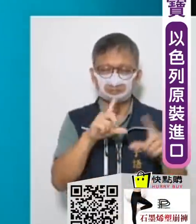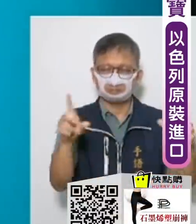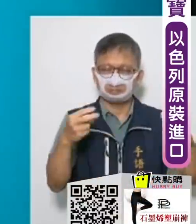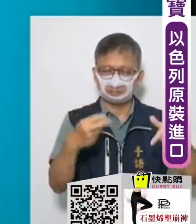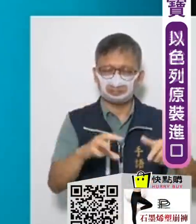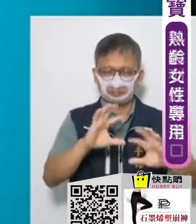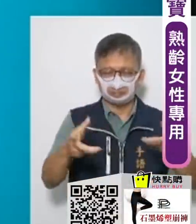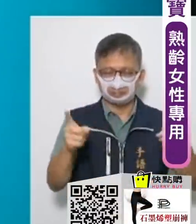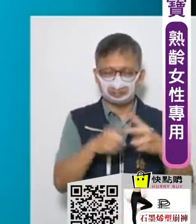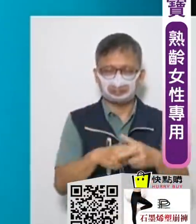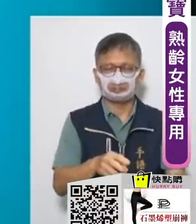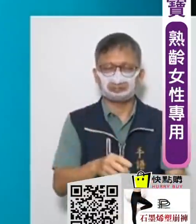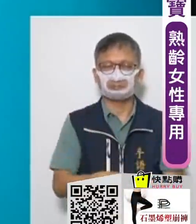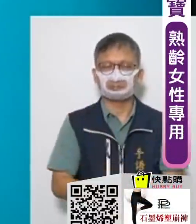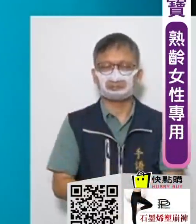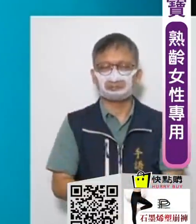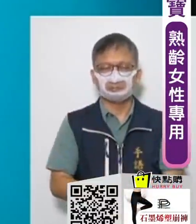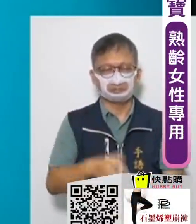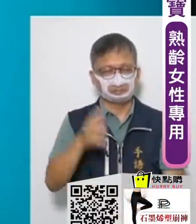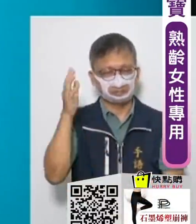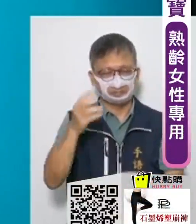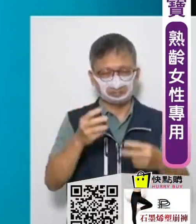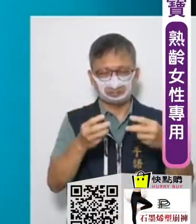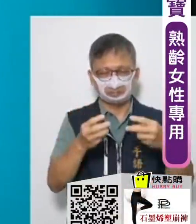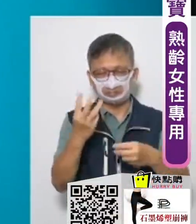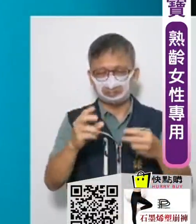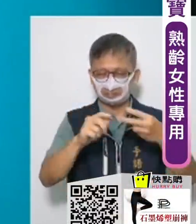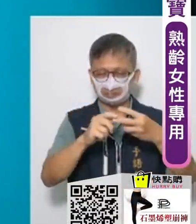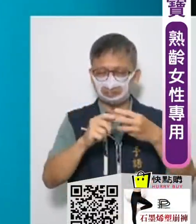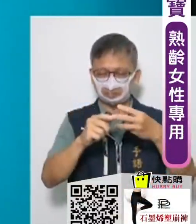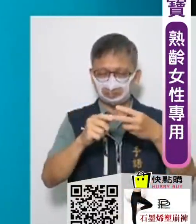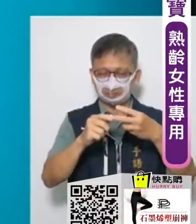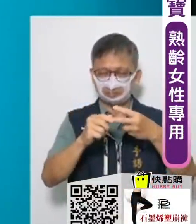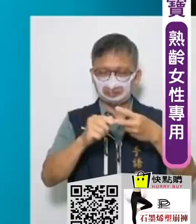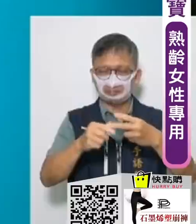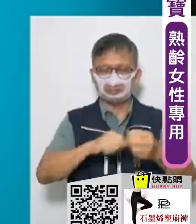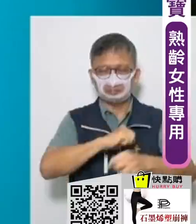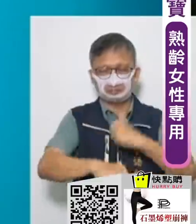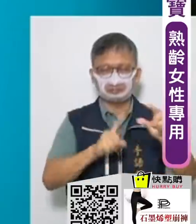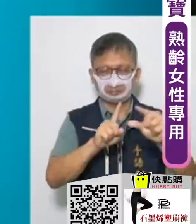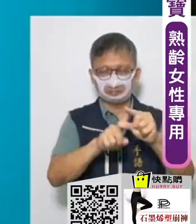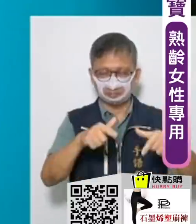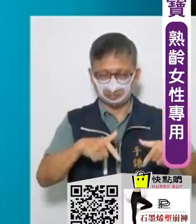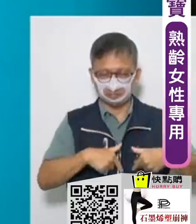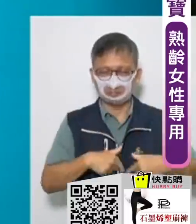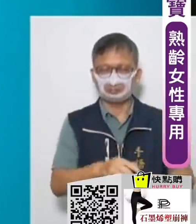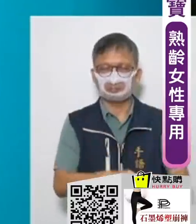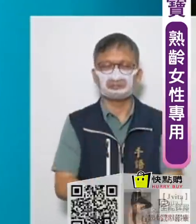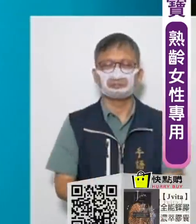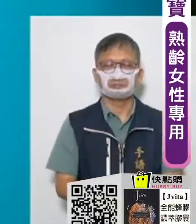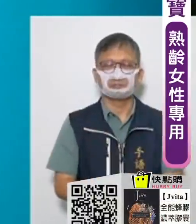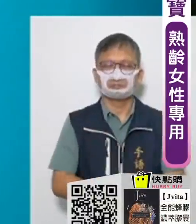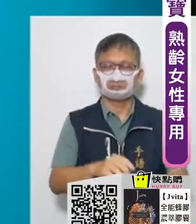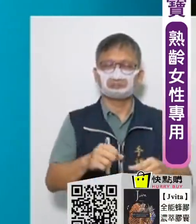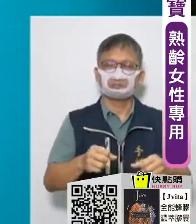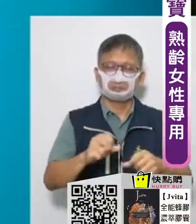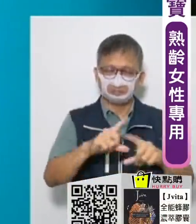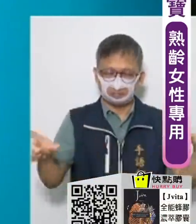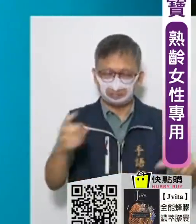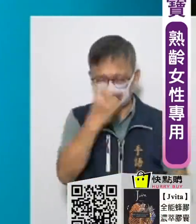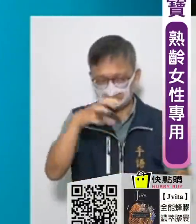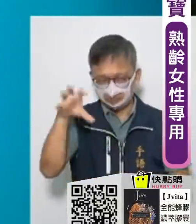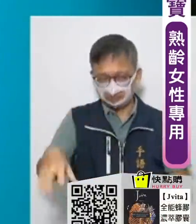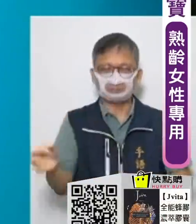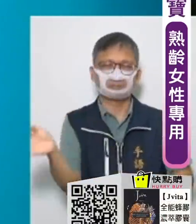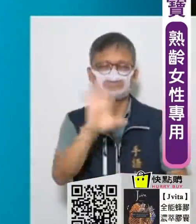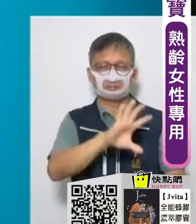三和活动中心，我们设置的四个地方免费的扩大筛检站。那早上一共